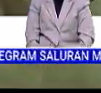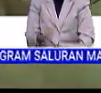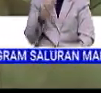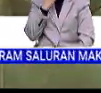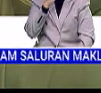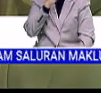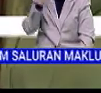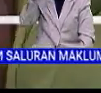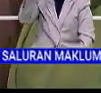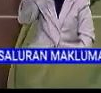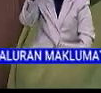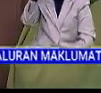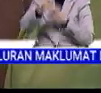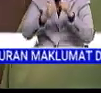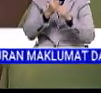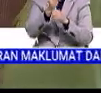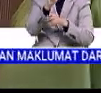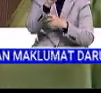Alhamdulillah untuk